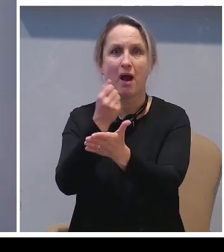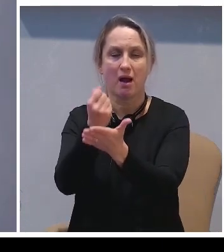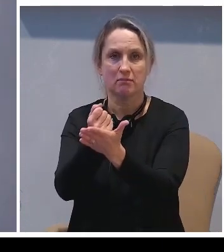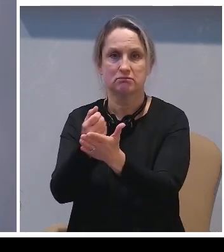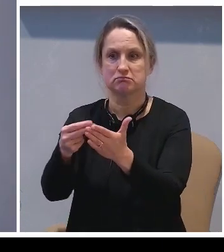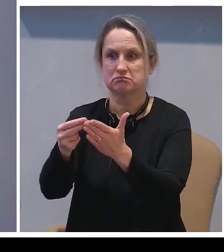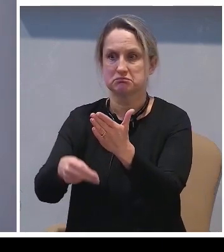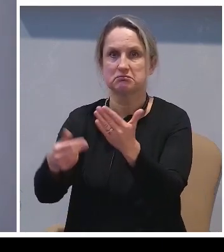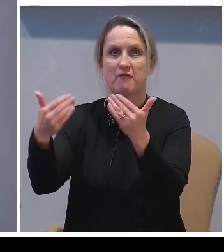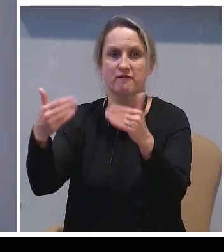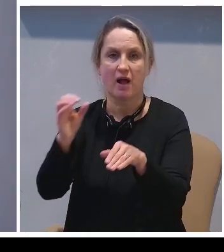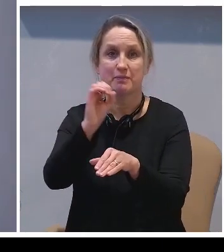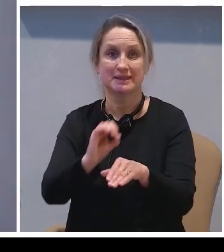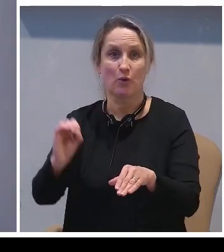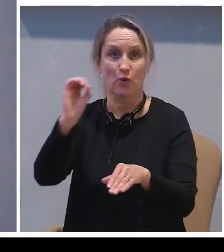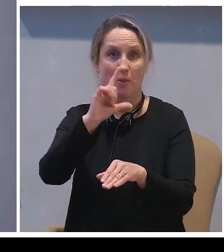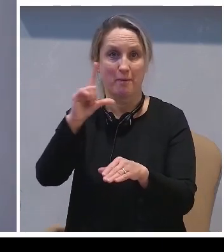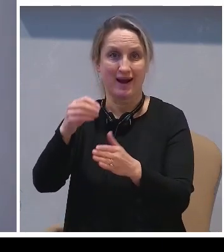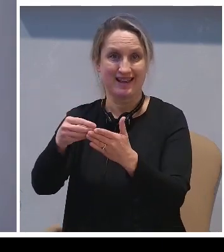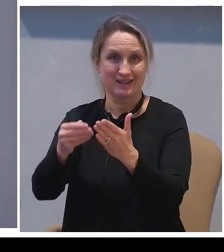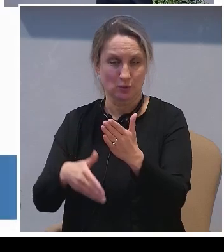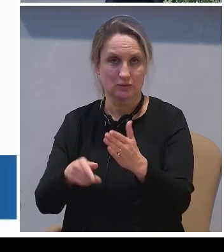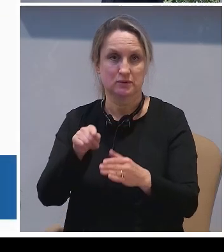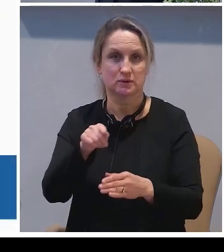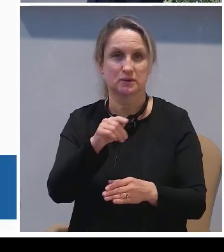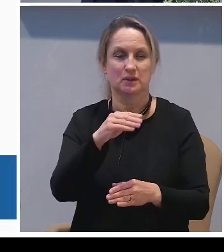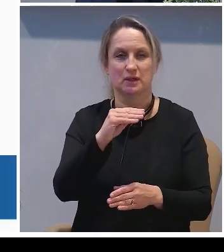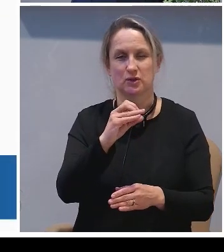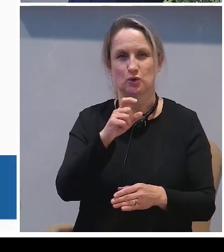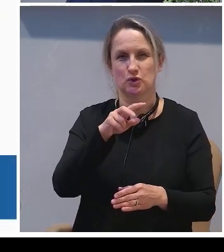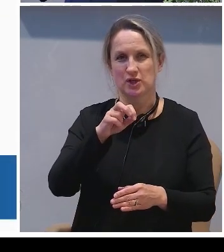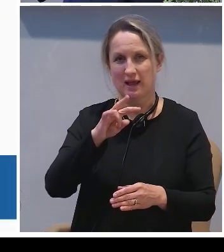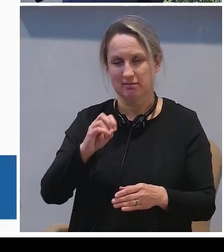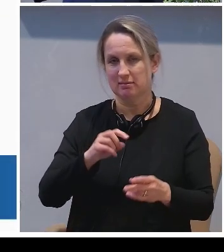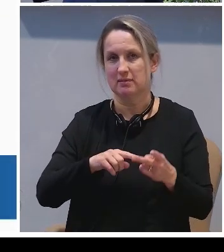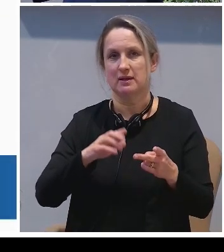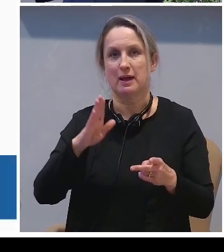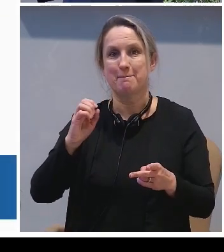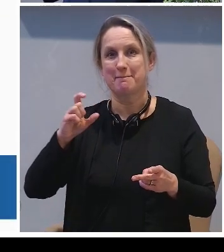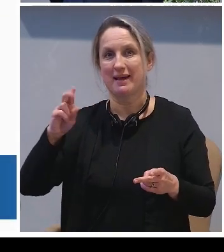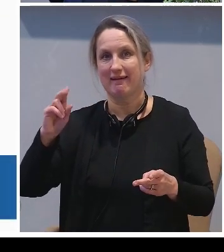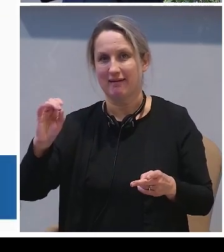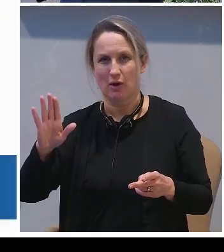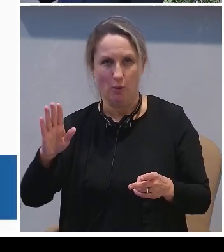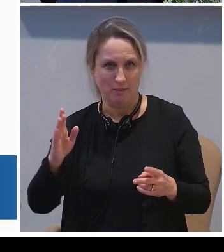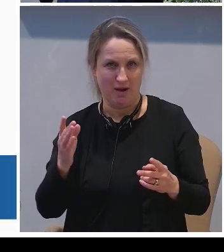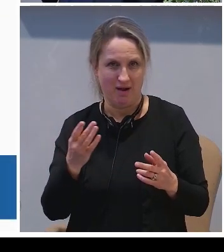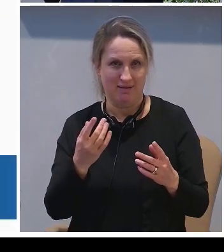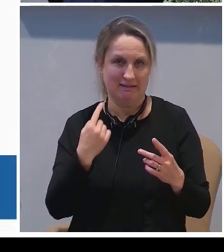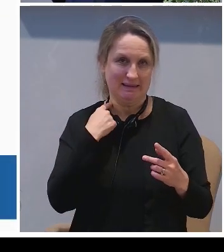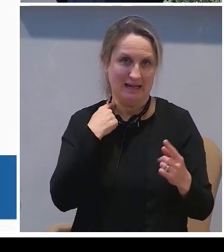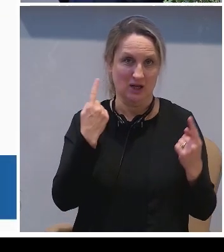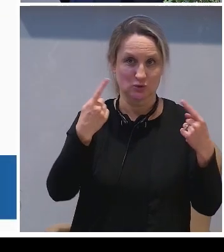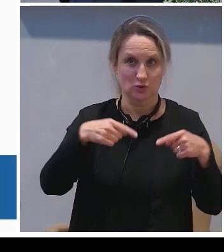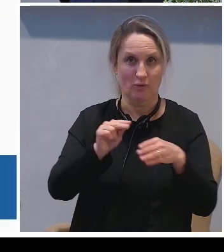from occurring. ametlikult Euroopa The Liidus molecule has Duchenne ja Beckeri received official lihasdüstroofia approval raviks. in Aga kui me Europe for the uurisime, kas me treatment saaks of seda